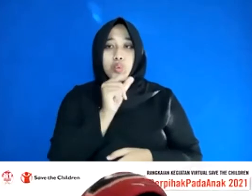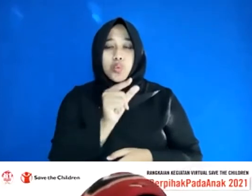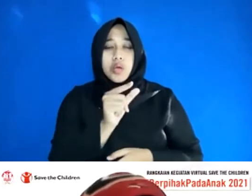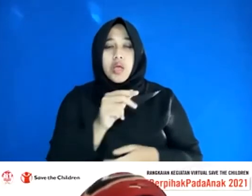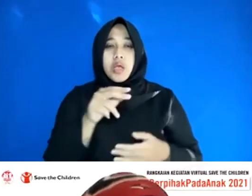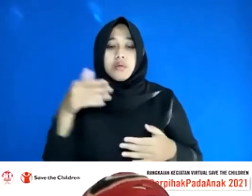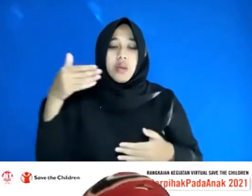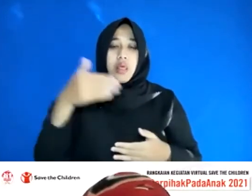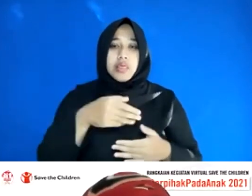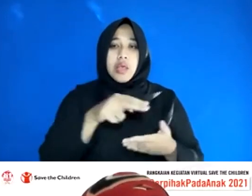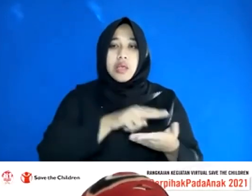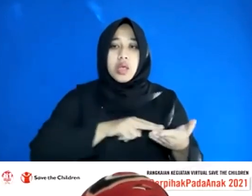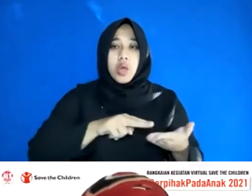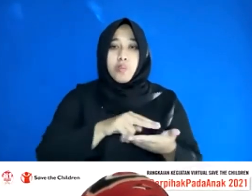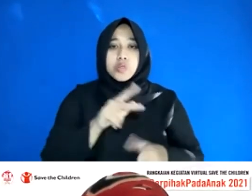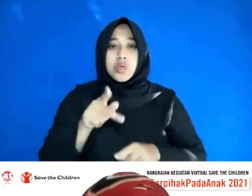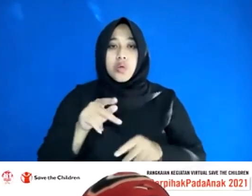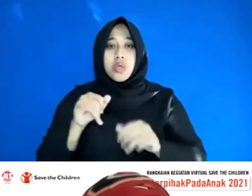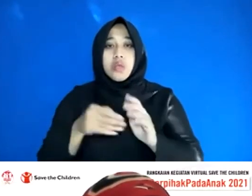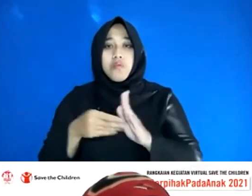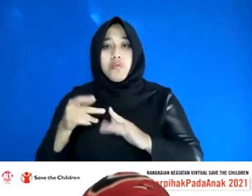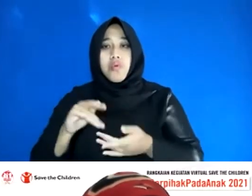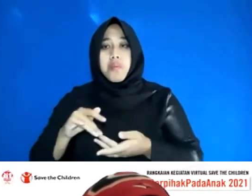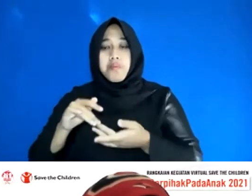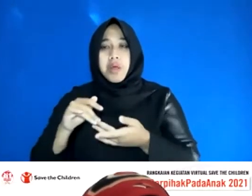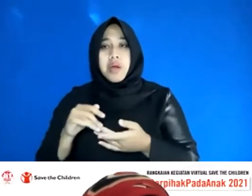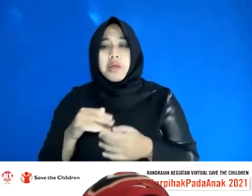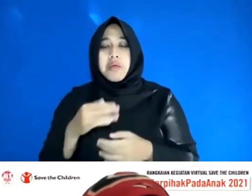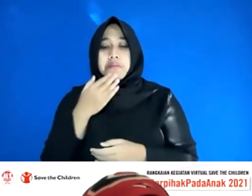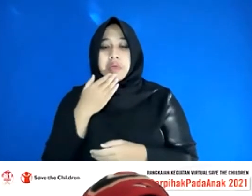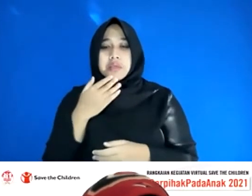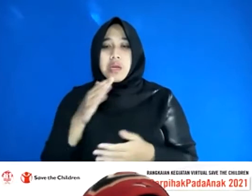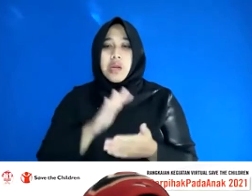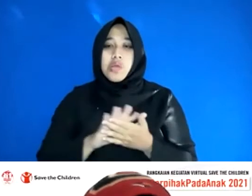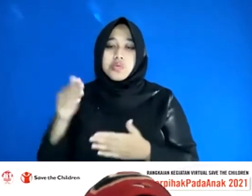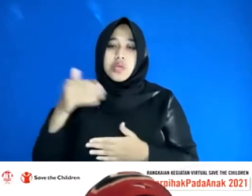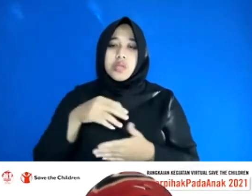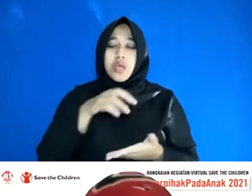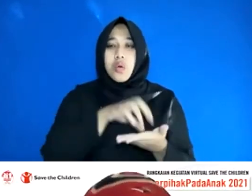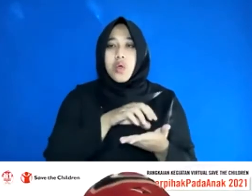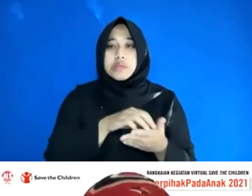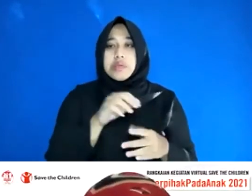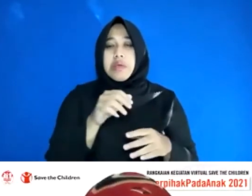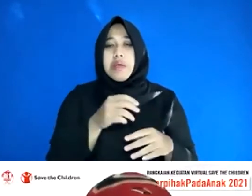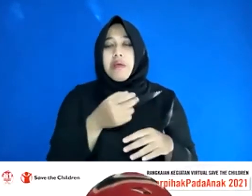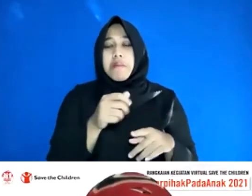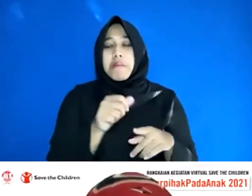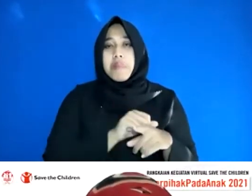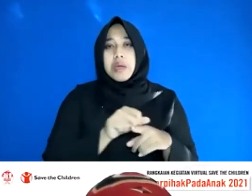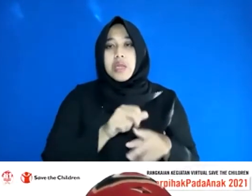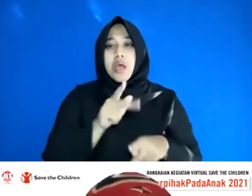kampus. Tapi kalau informal biasanya kita visite ke lokasi praktikum atau magang. Tapi kalau